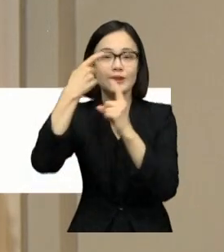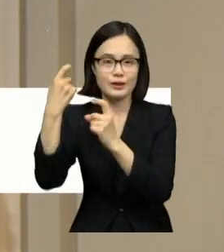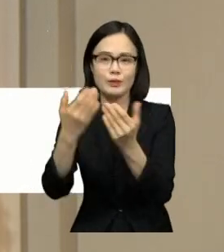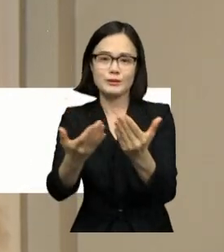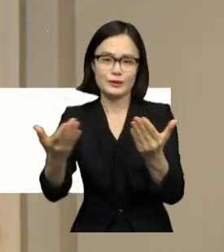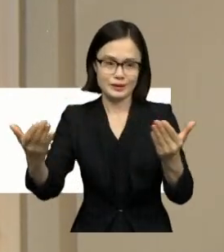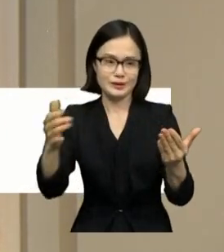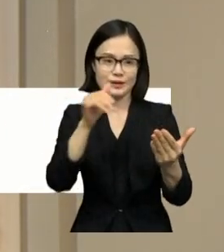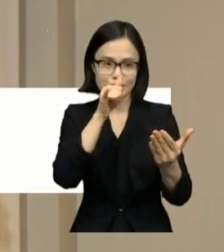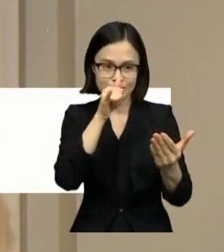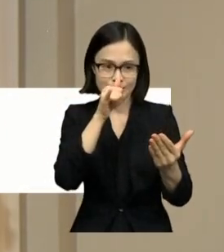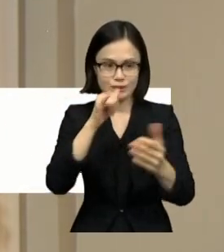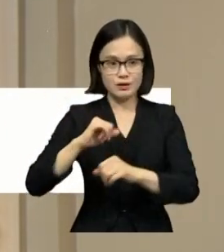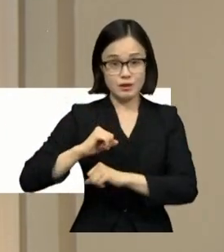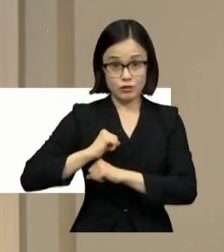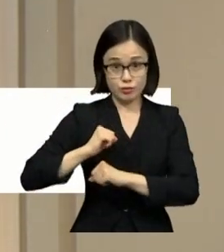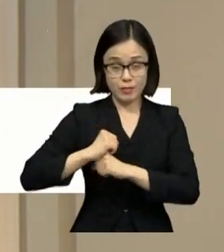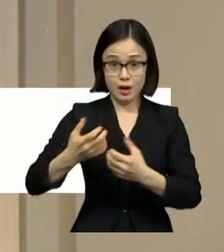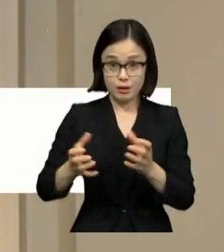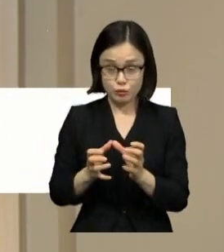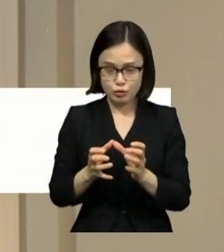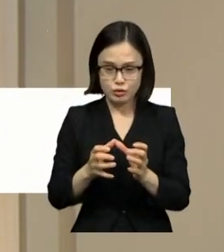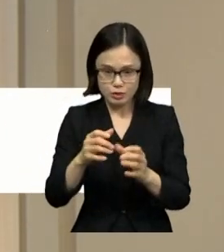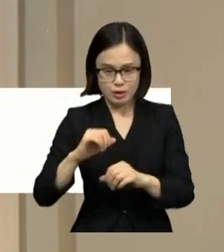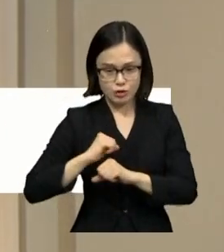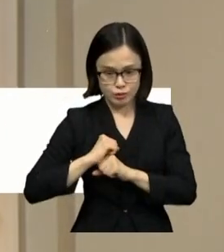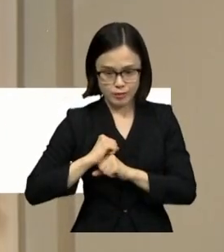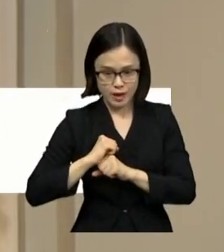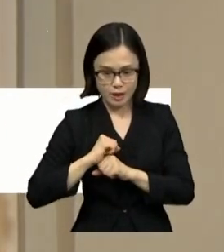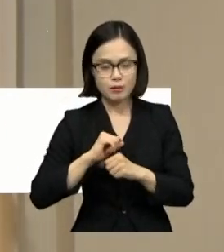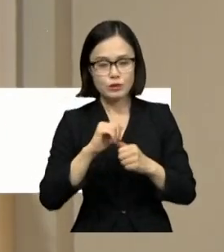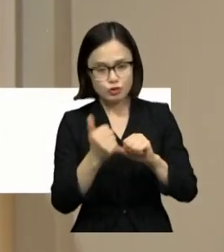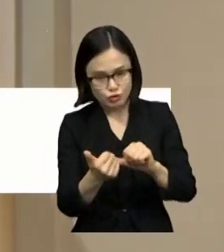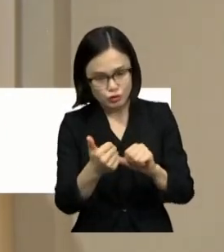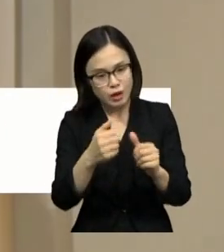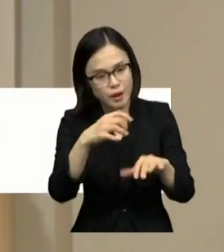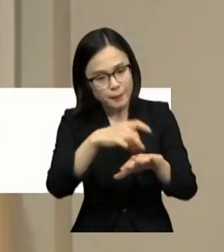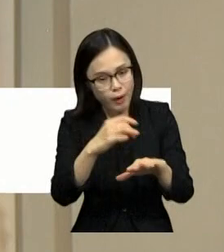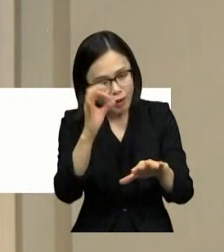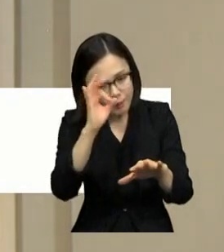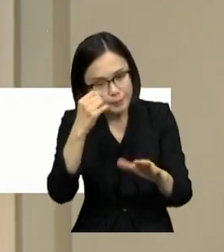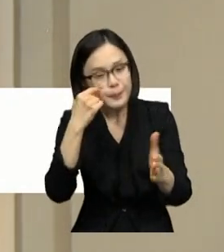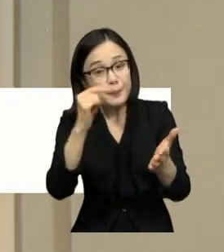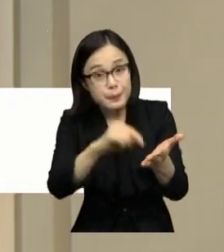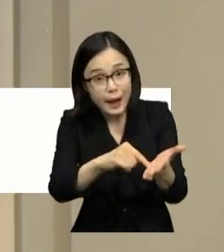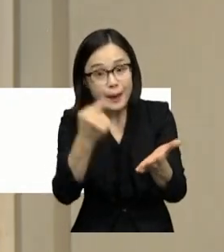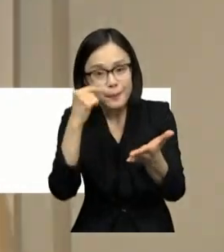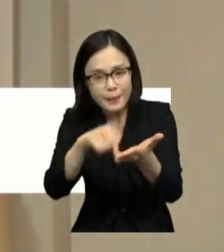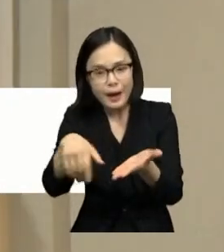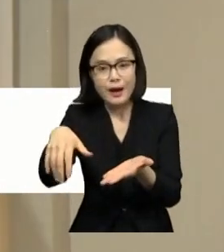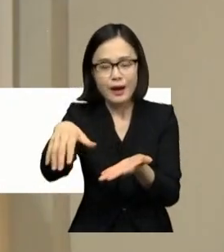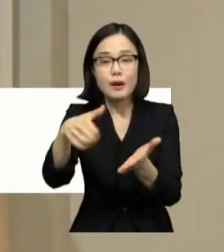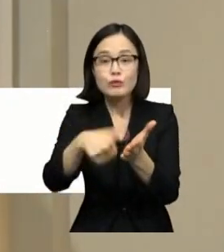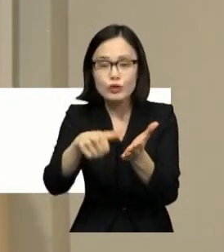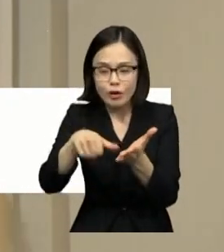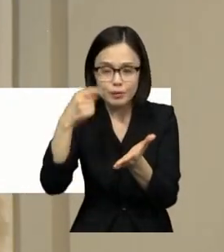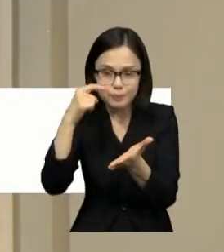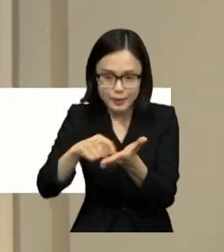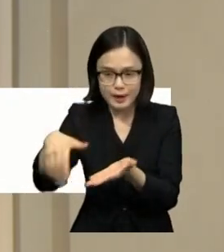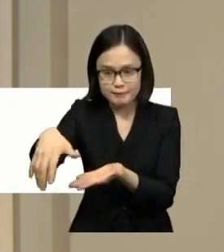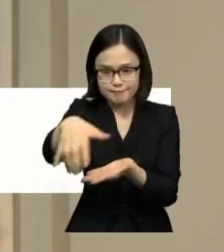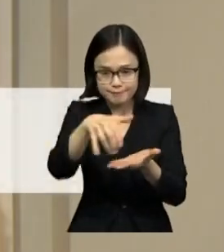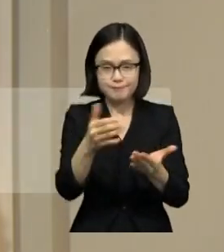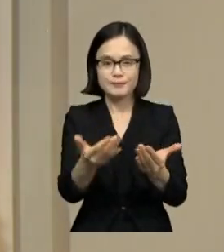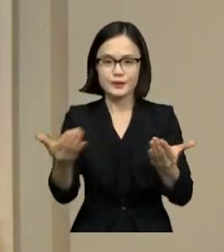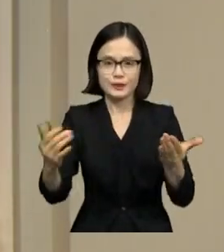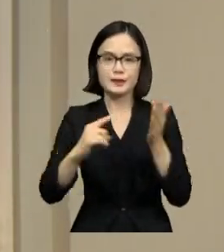발굴 가십단과 연계하여 6.25 전사 유해 발굴을 통해 출토된 유품을 위주로 전시를